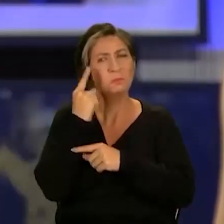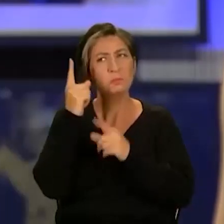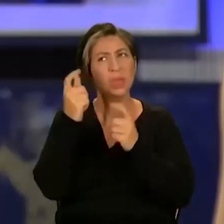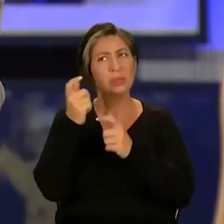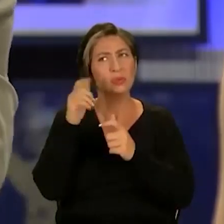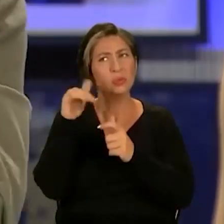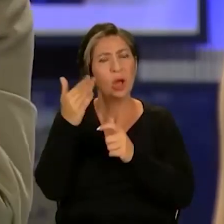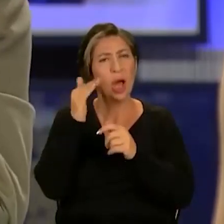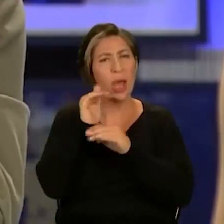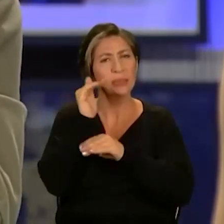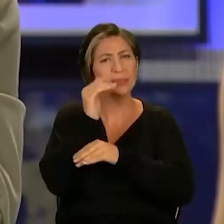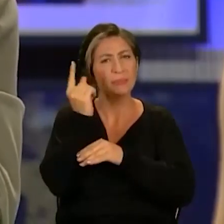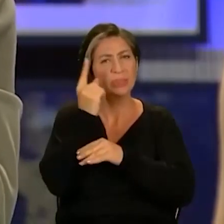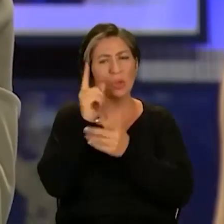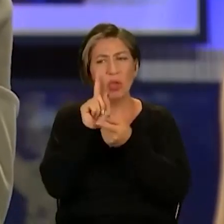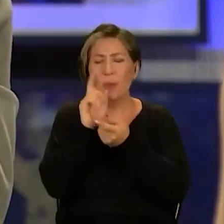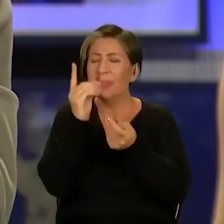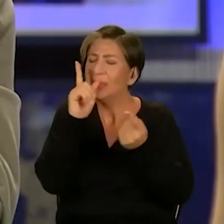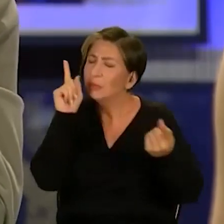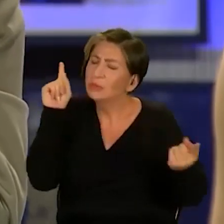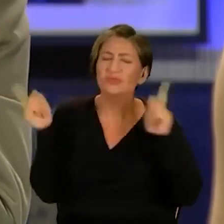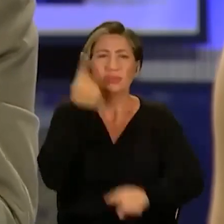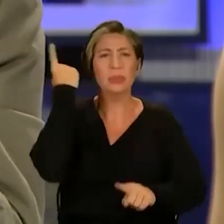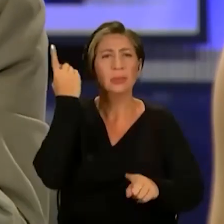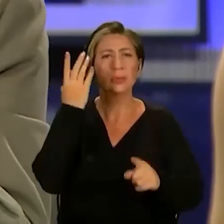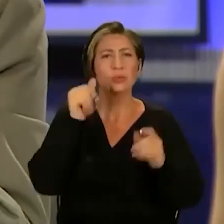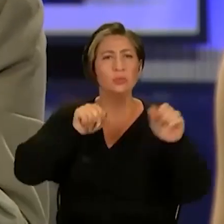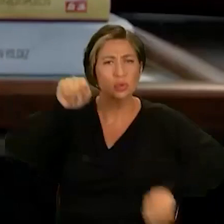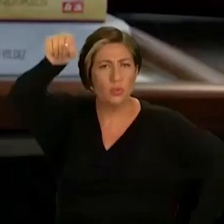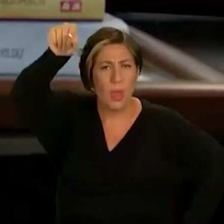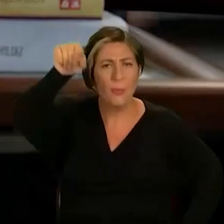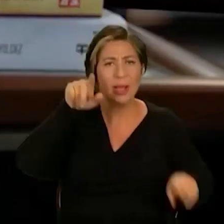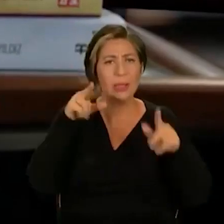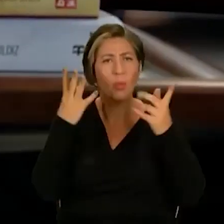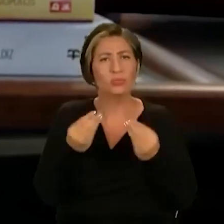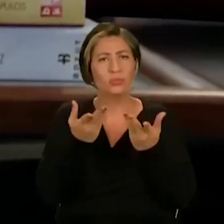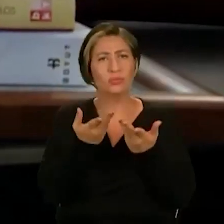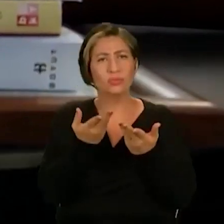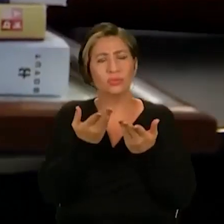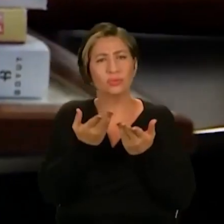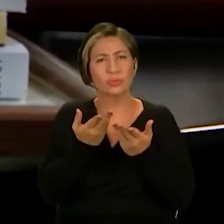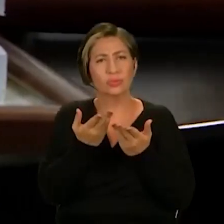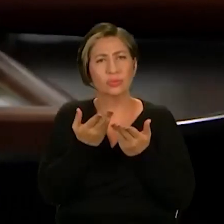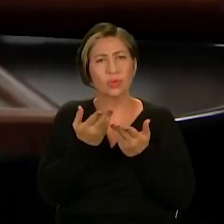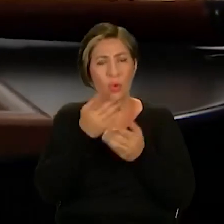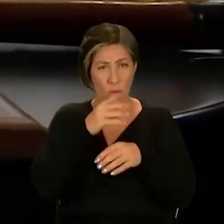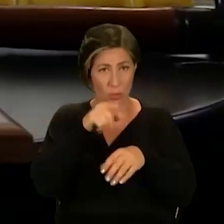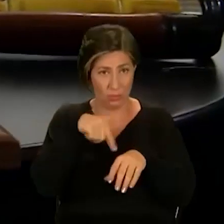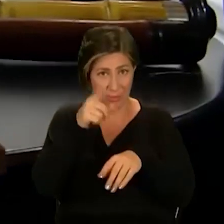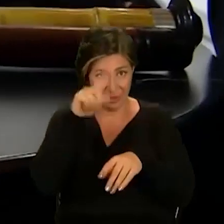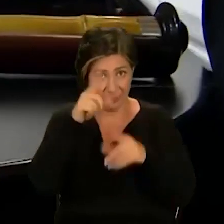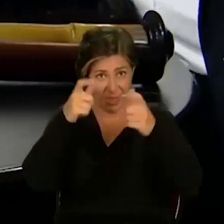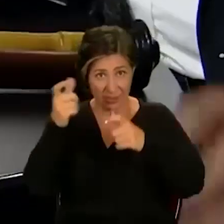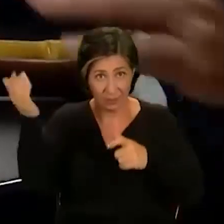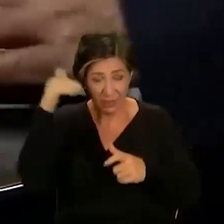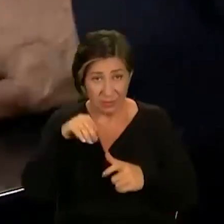yerden sonra hayatınızda bir şey oluyor. Bir yerden sonra Süpermen'e dönüşmüşsünüz. O sırada başka bir